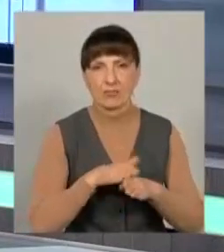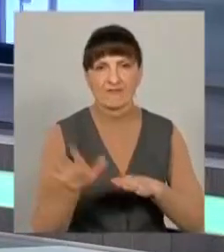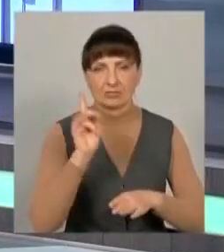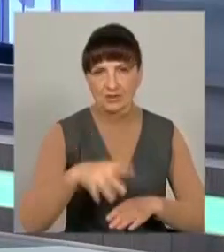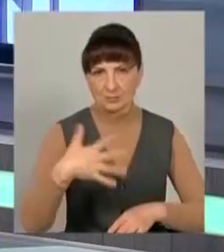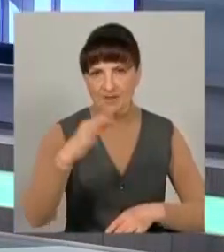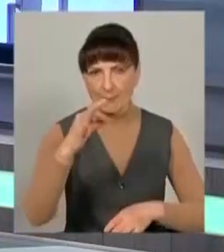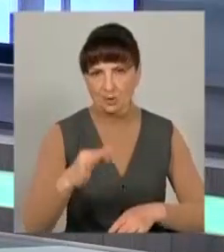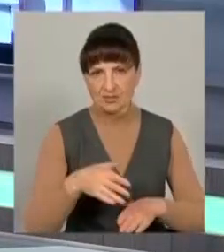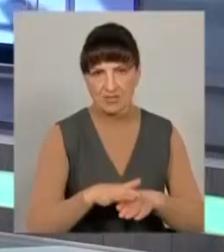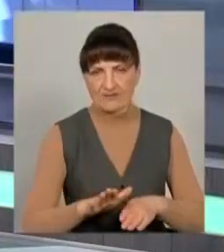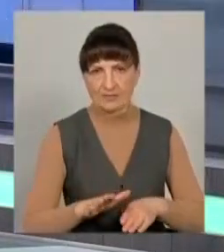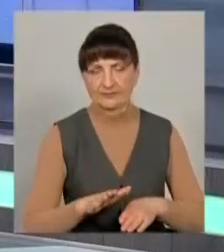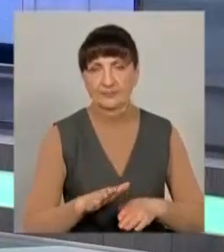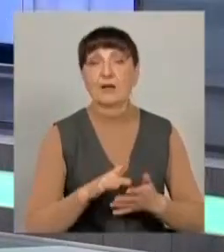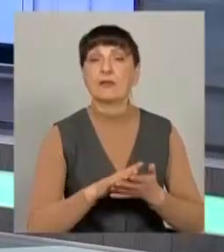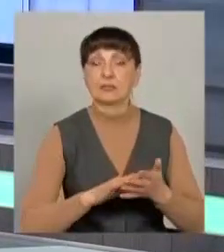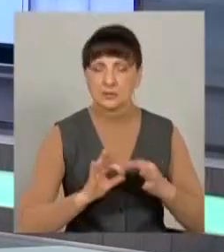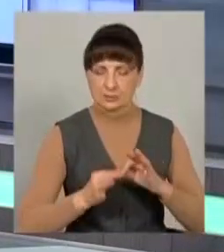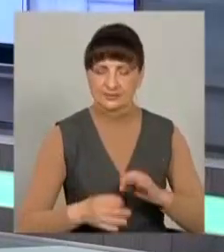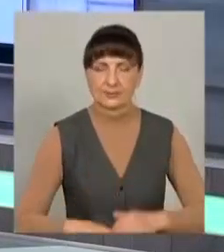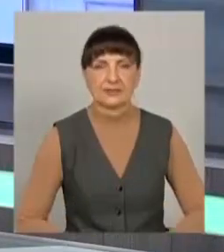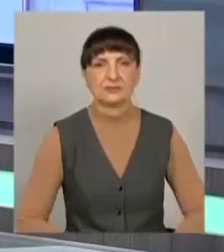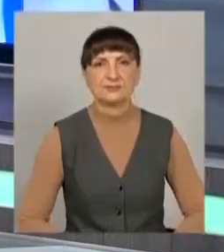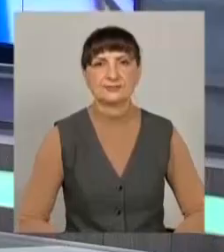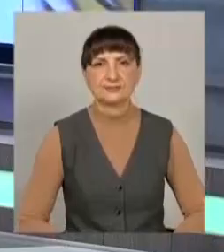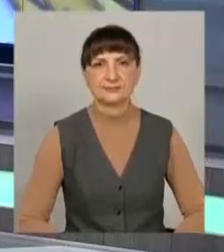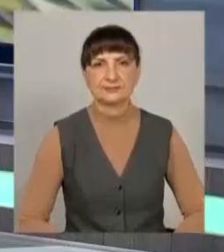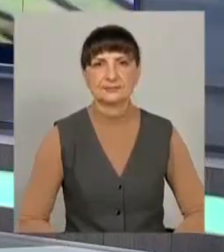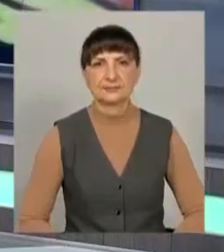на 50%. Нургуль Алина разбиралась в ситуации.